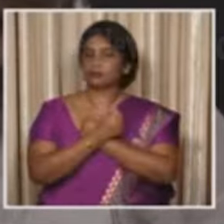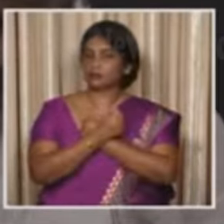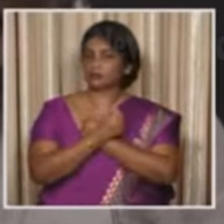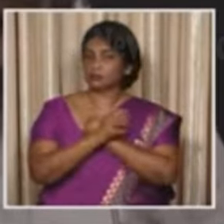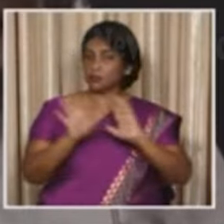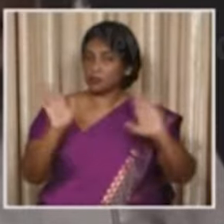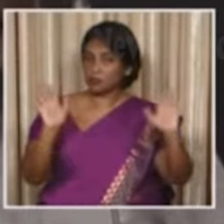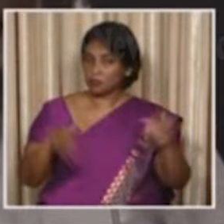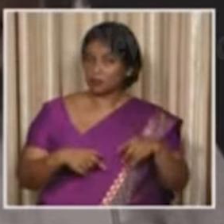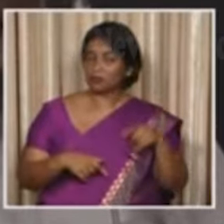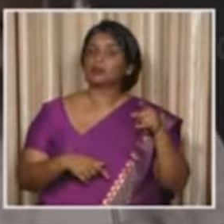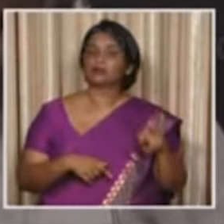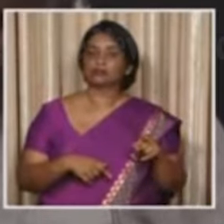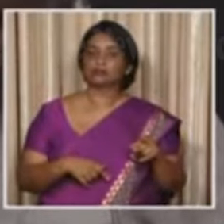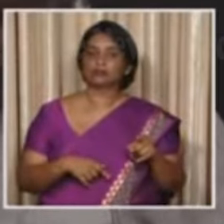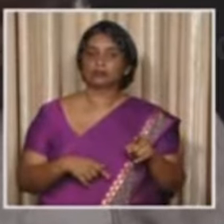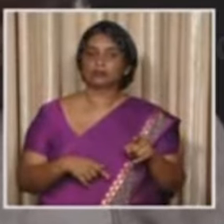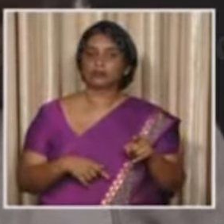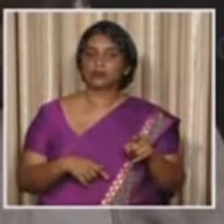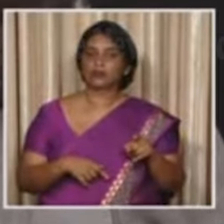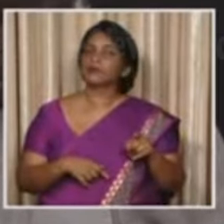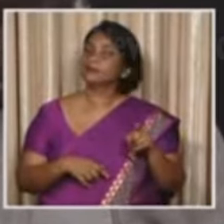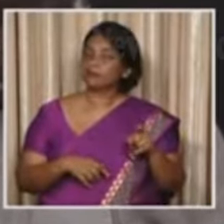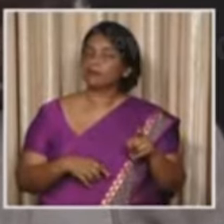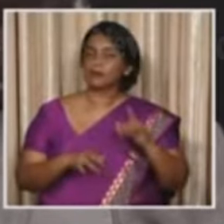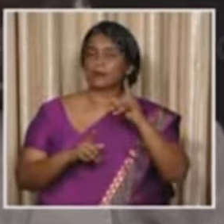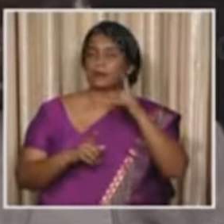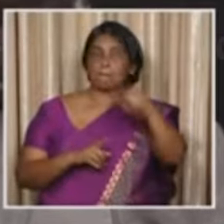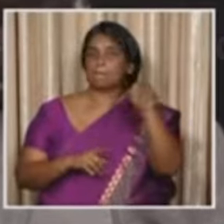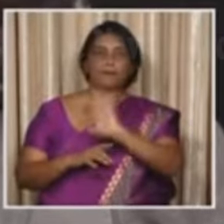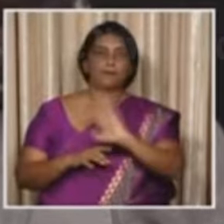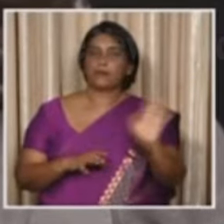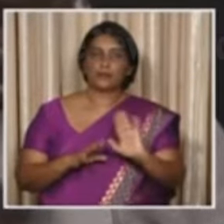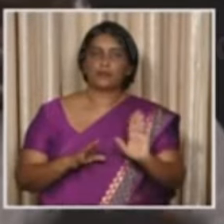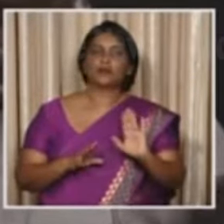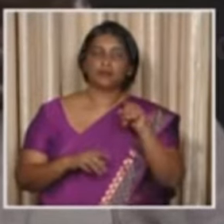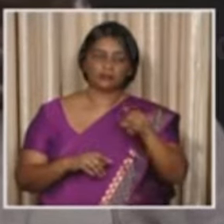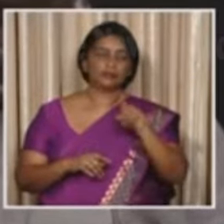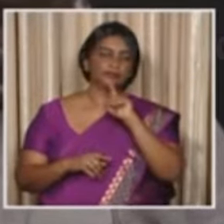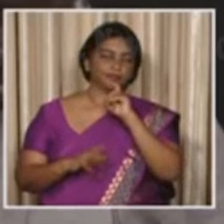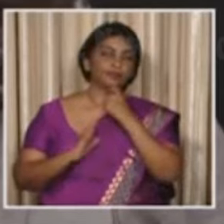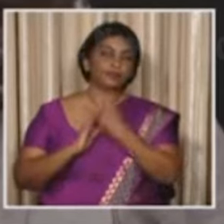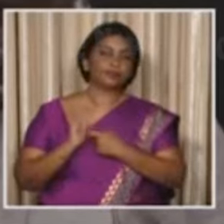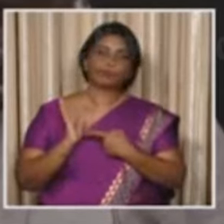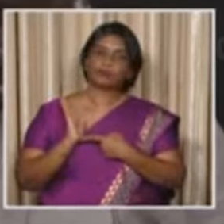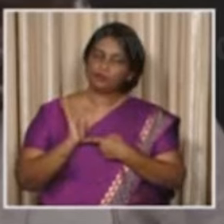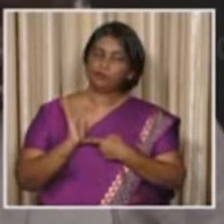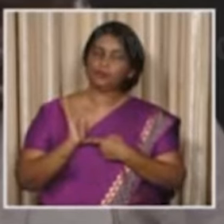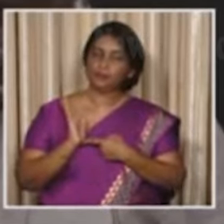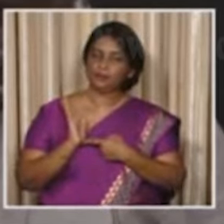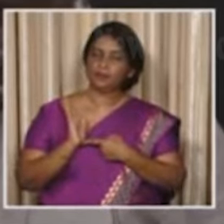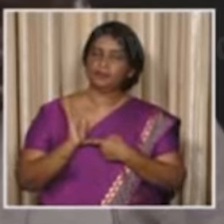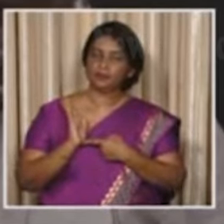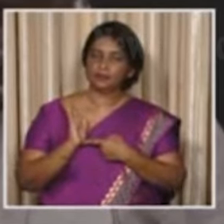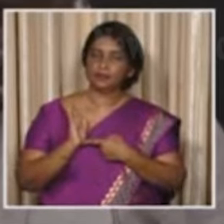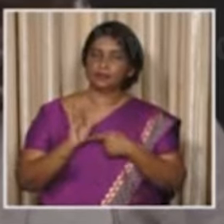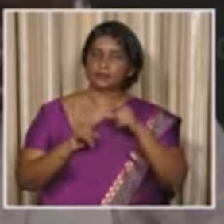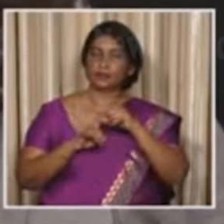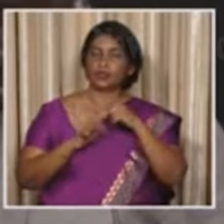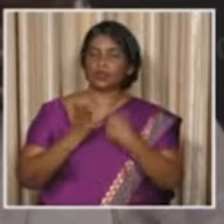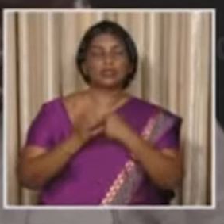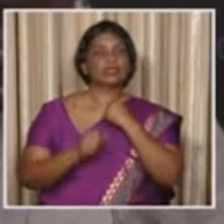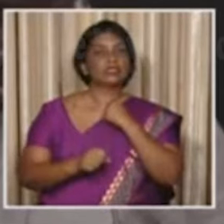තෙක් ඔහු නිදොස් මේ නිර්දෝෂී භාවයේ පූර්ණ නිගමනය තියෙනවා. මේක තමයි අපරාධ නීතියේ අපේ මහාචාර්ය ඊඑල්